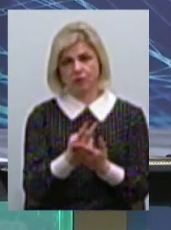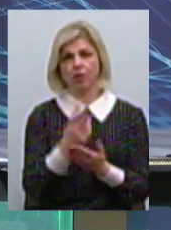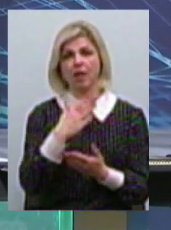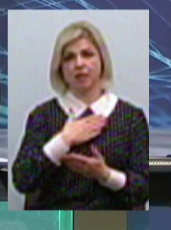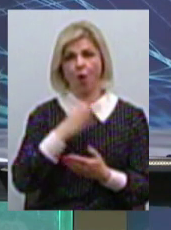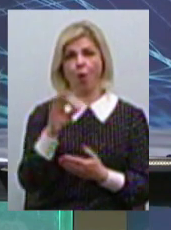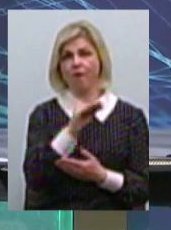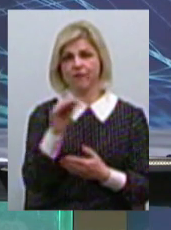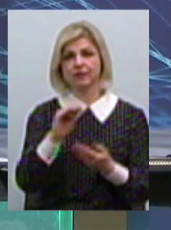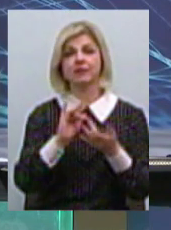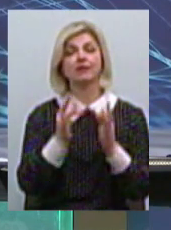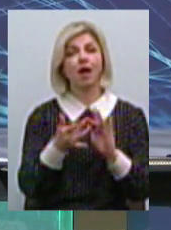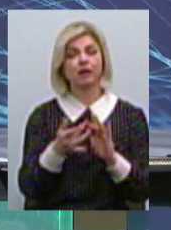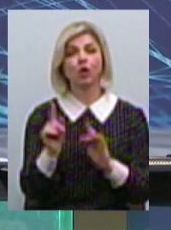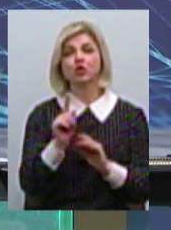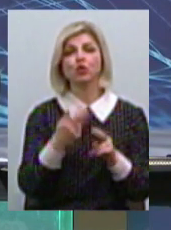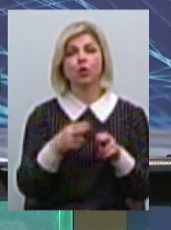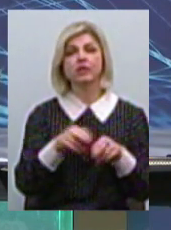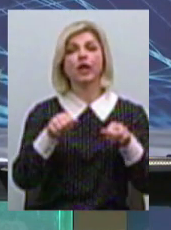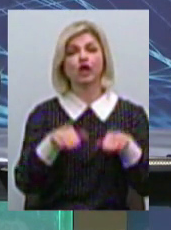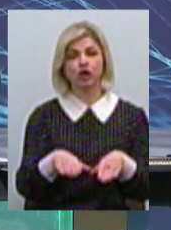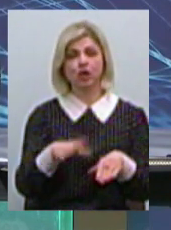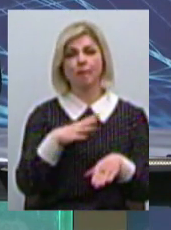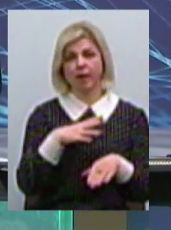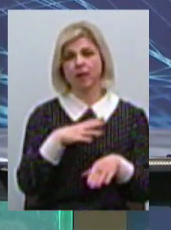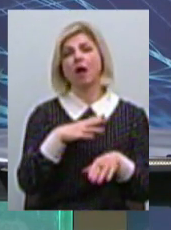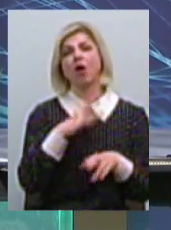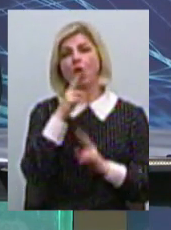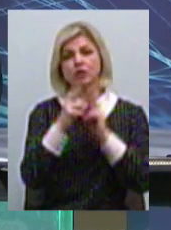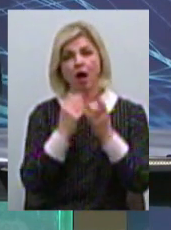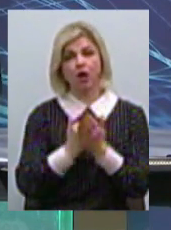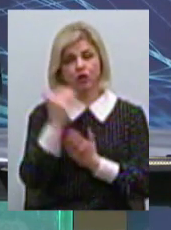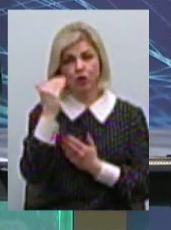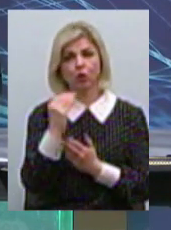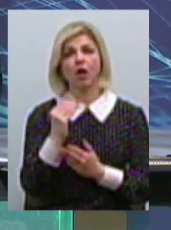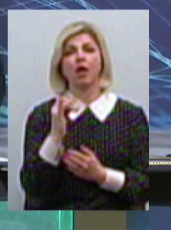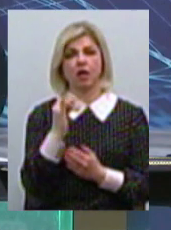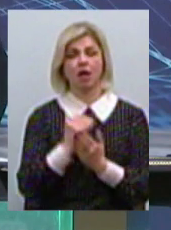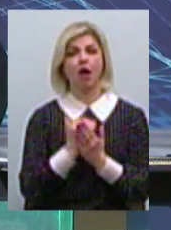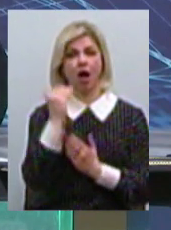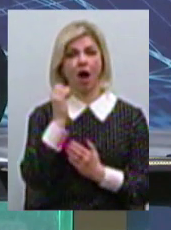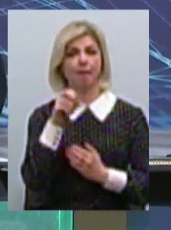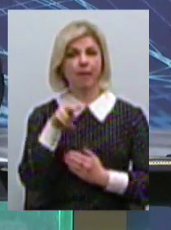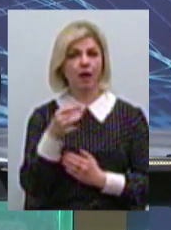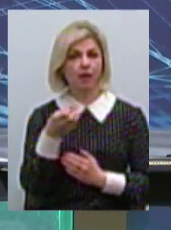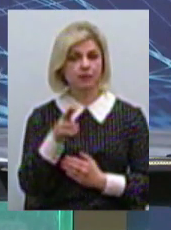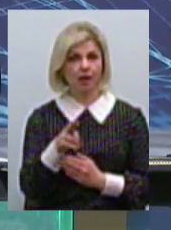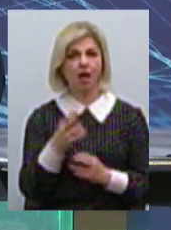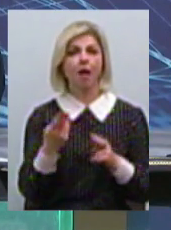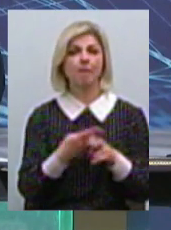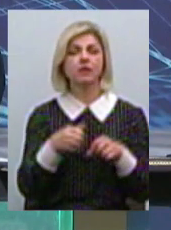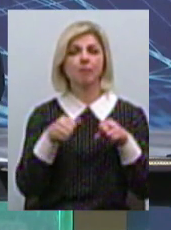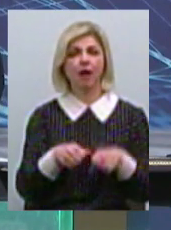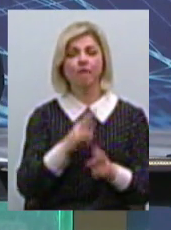наших офіційних сайтах, що дані всі рішення було оскаржено, і апеляційна інстанція без права